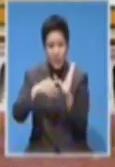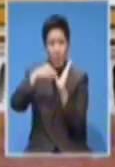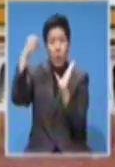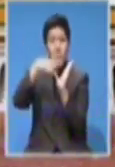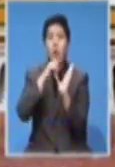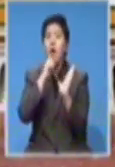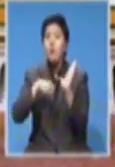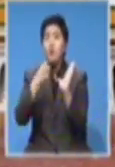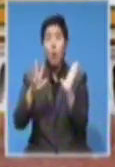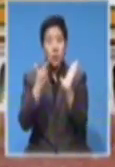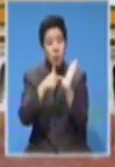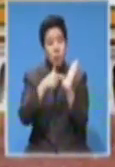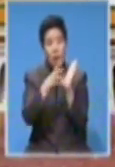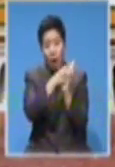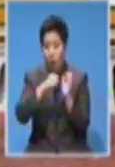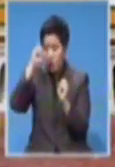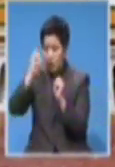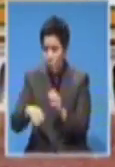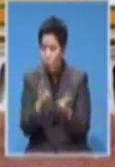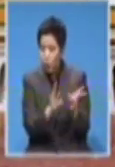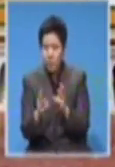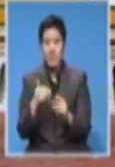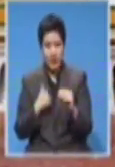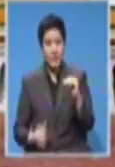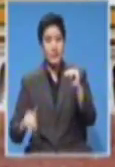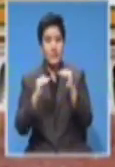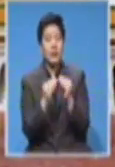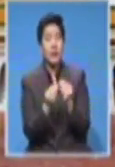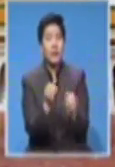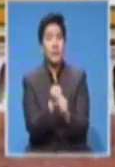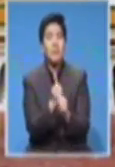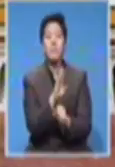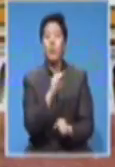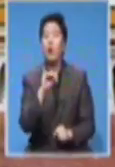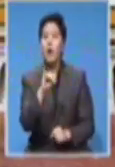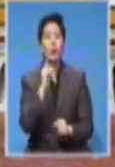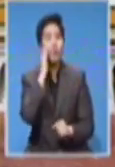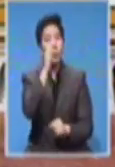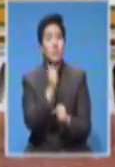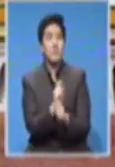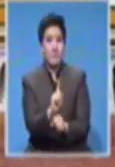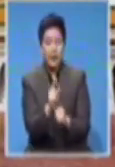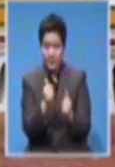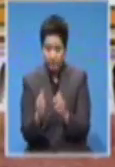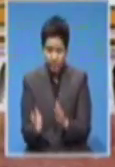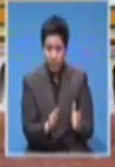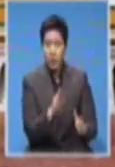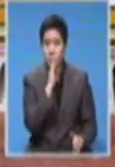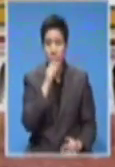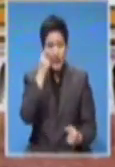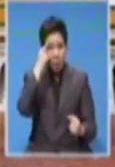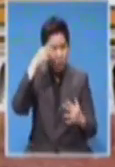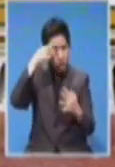ยนะครับก็จะเป็นให้มีสิทธิประโยชน์ต่างๆในการลงทุน BOI อะไรก็แล้วแต่นะครับวันนี้ถ้าเรายังคิดไม่ต